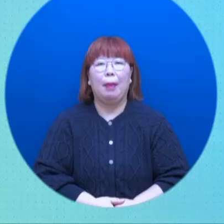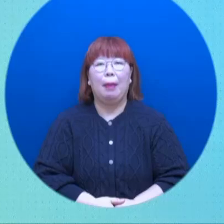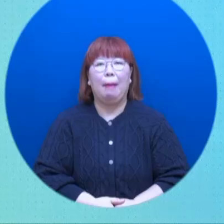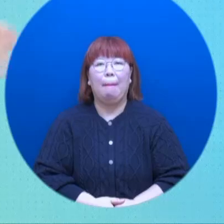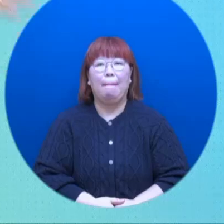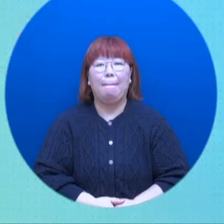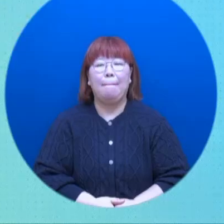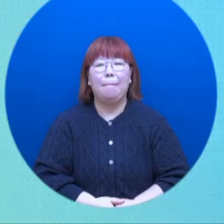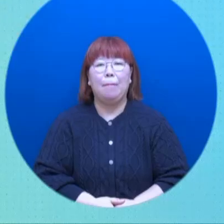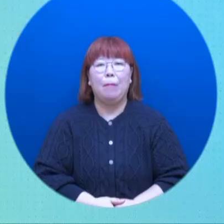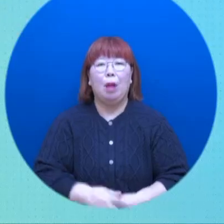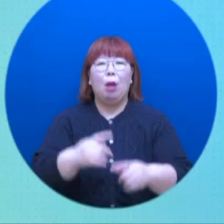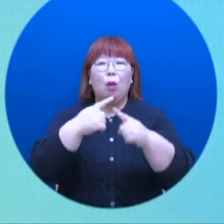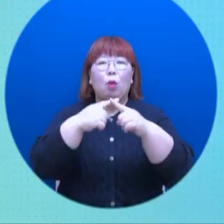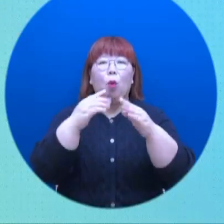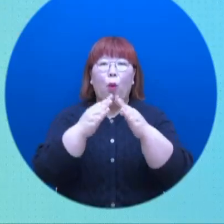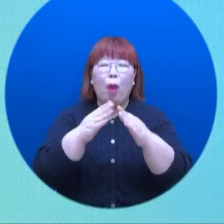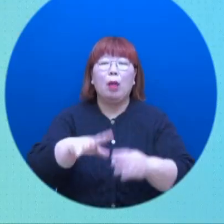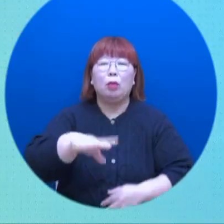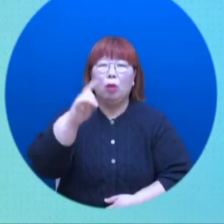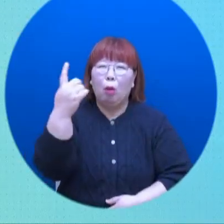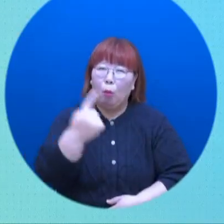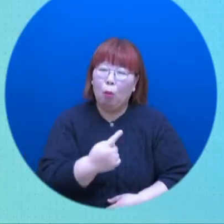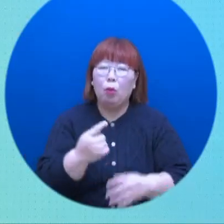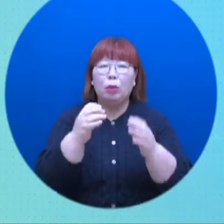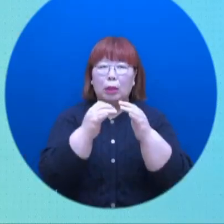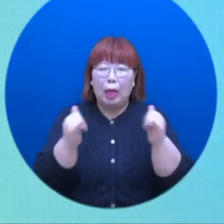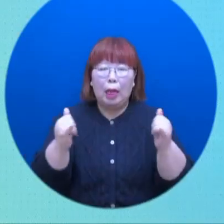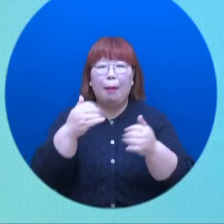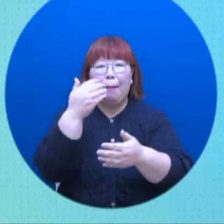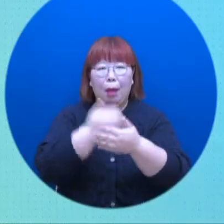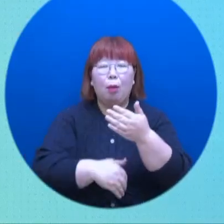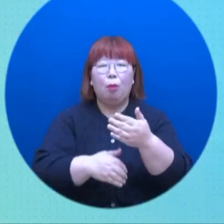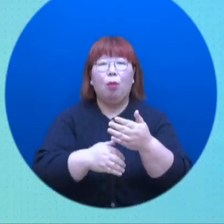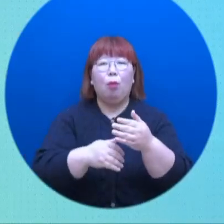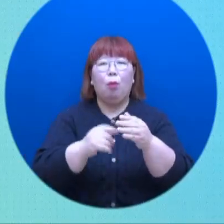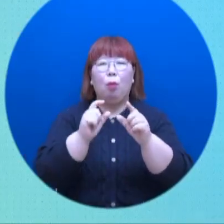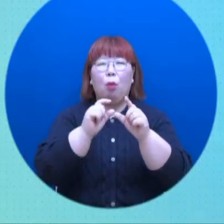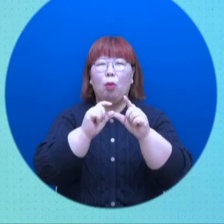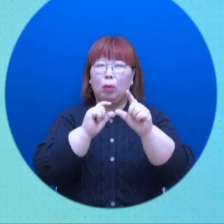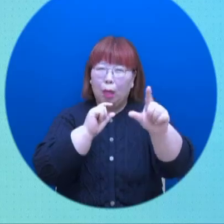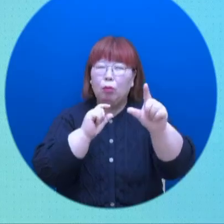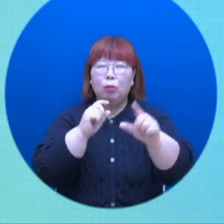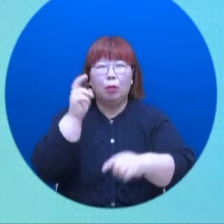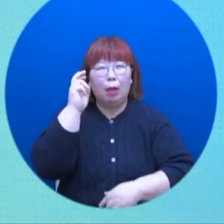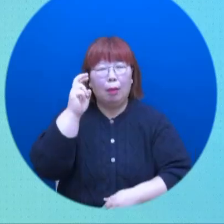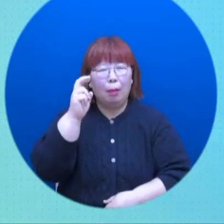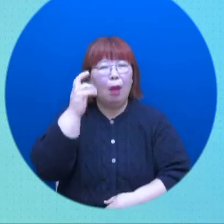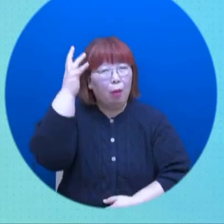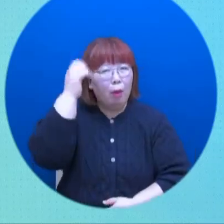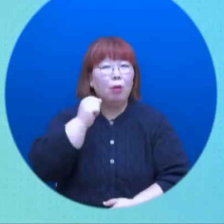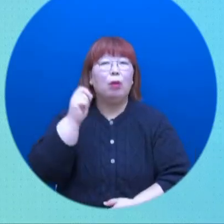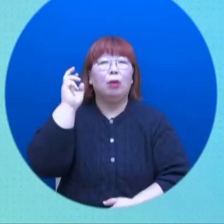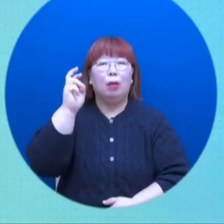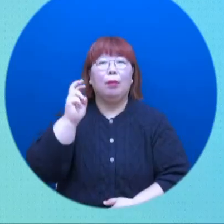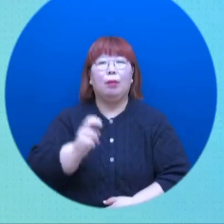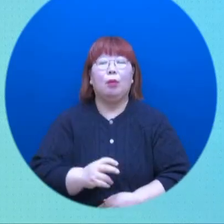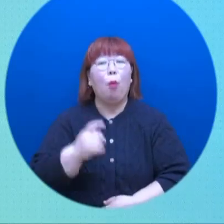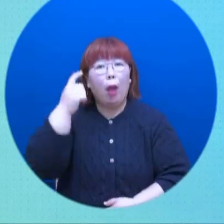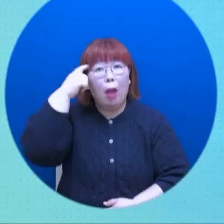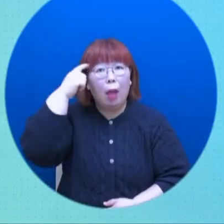교회를 처음 나오신 분들을 제외하고 대부분은 이 주기도문을 외우실 거예요. 왜